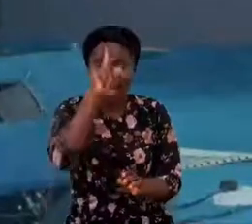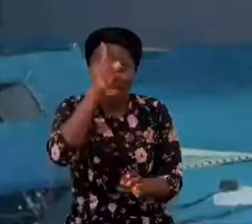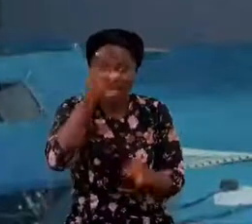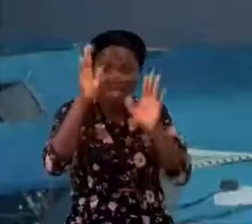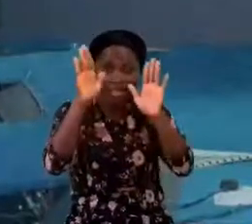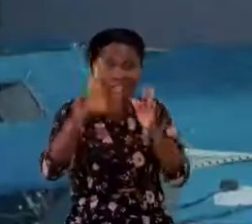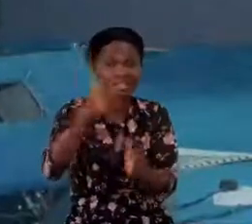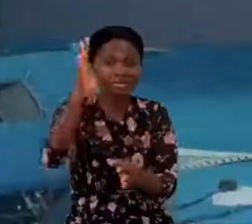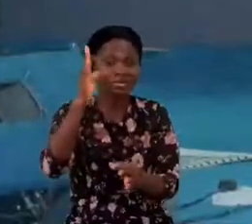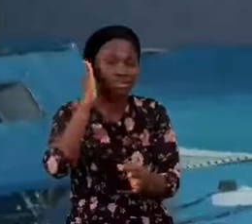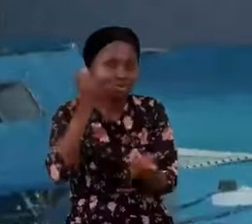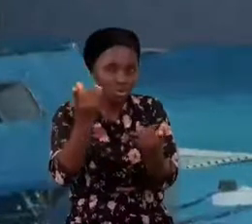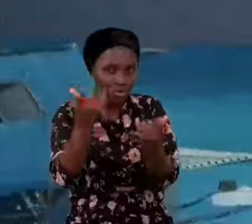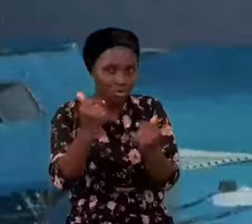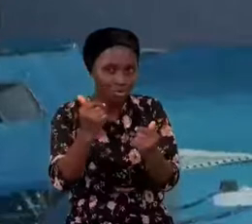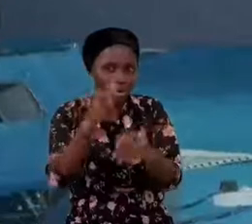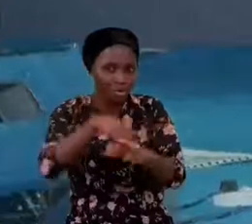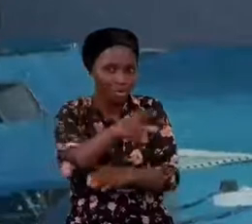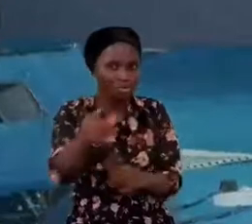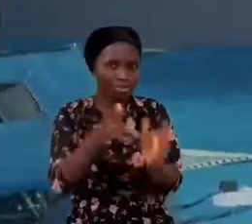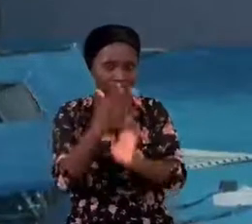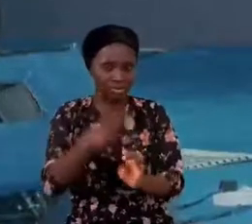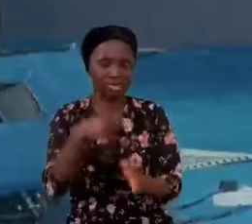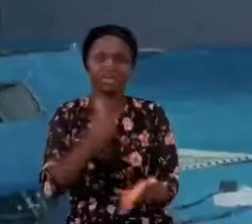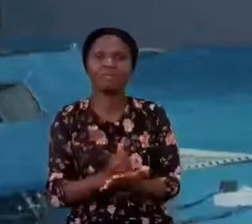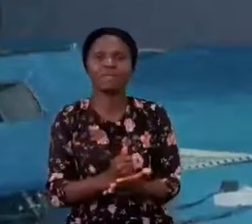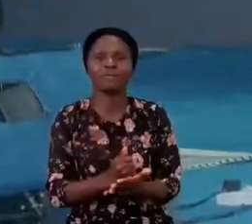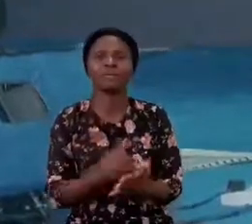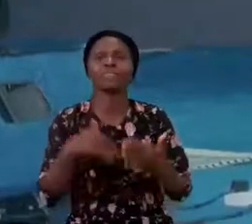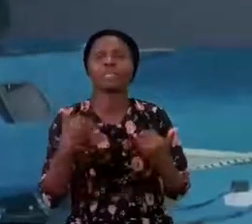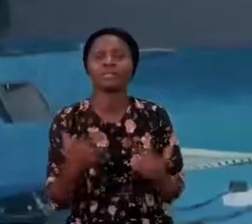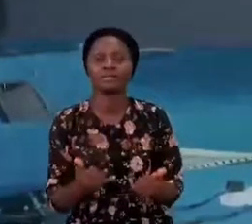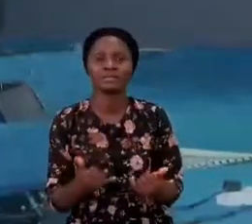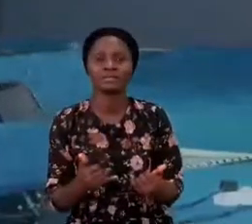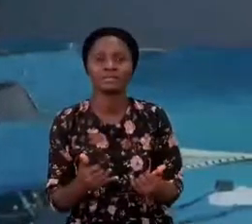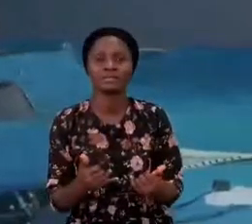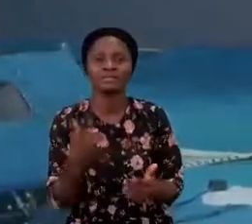la manifestation d'un esprit supérieur excellent? Daniel chapitre